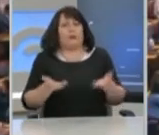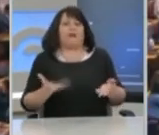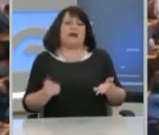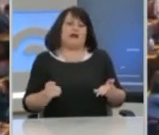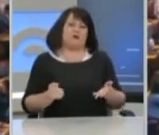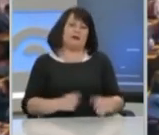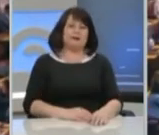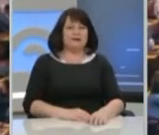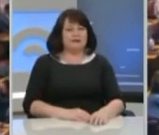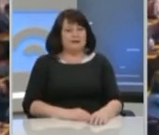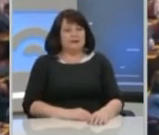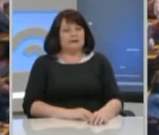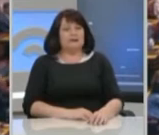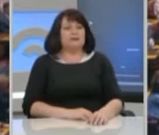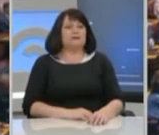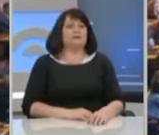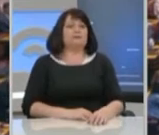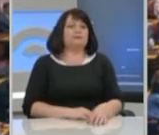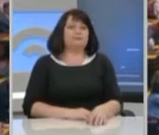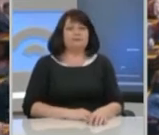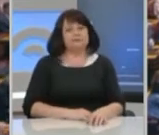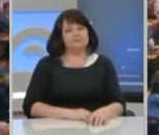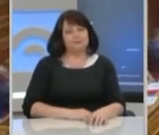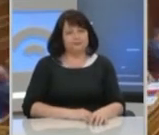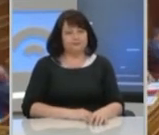Πάμε τώρα στο δεύτερο, στο μεγάλο ψέμα,